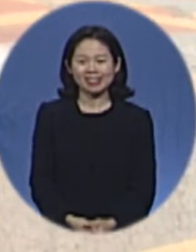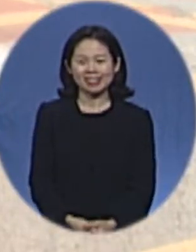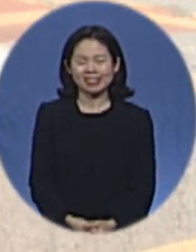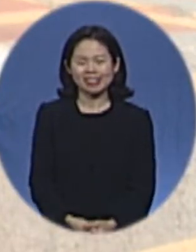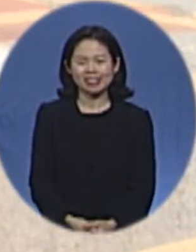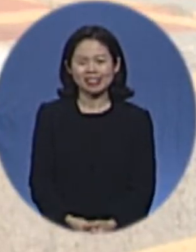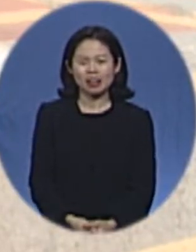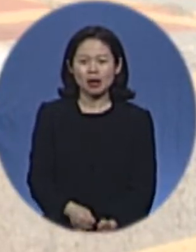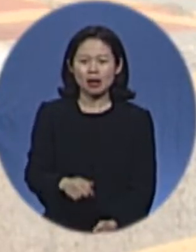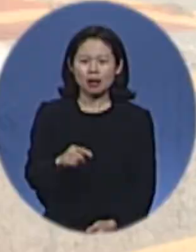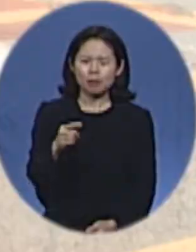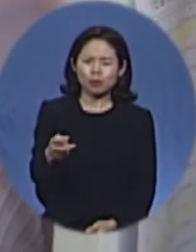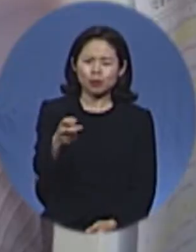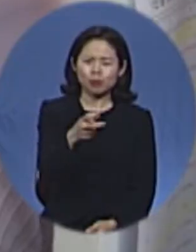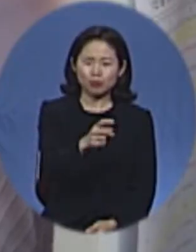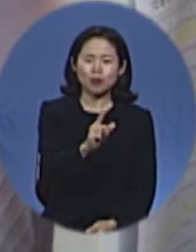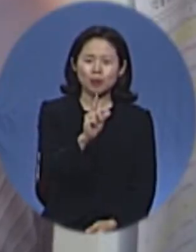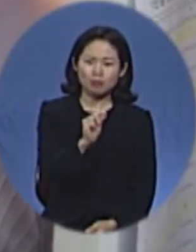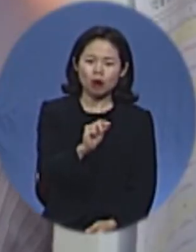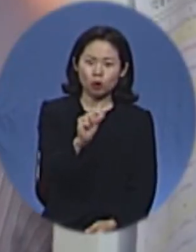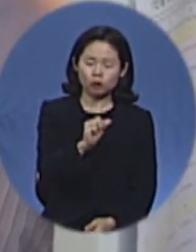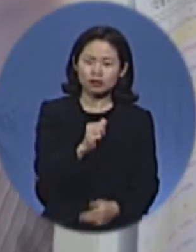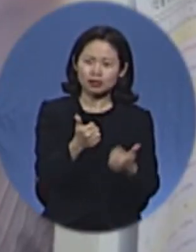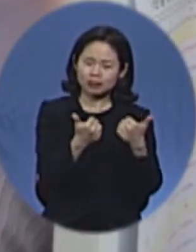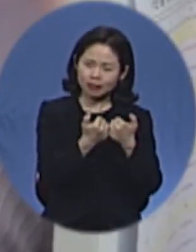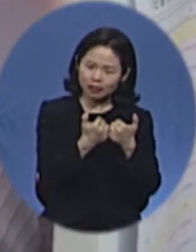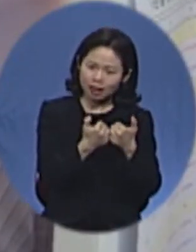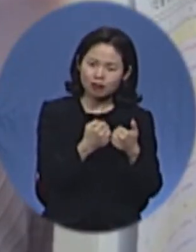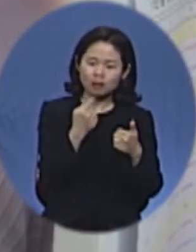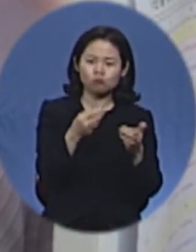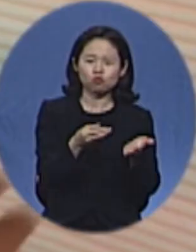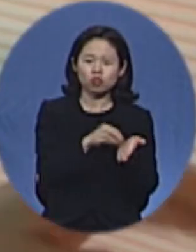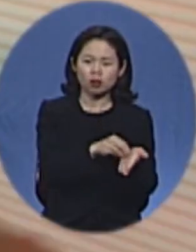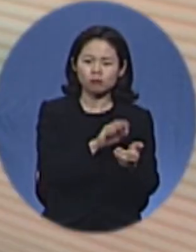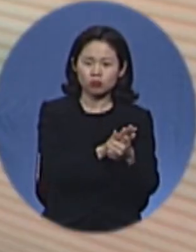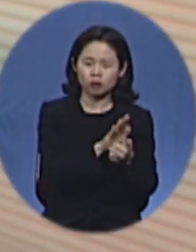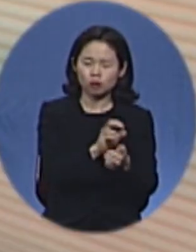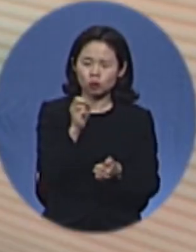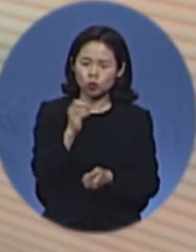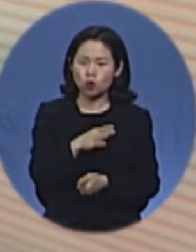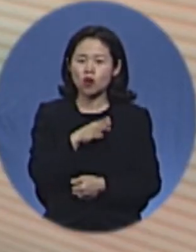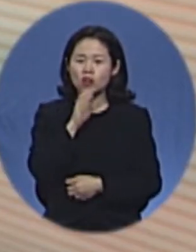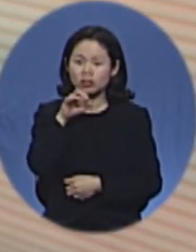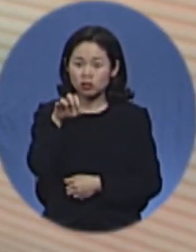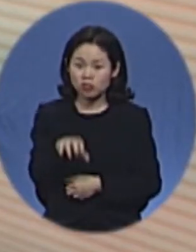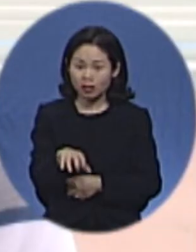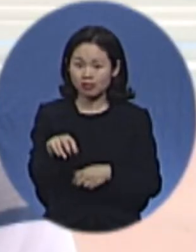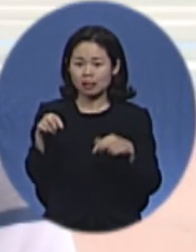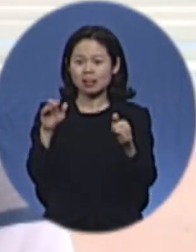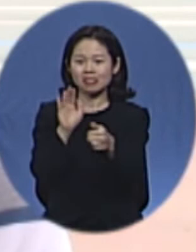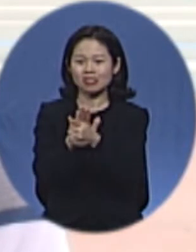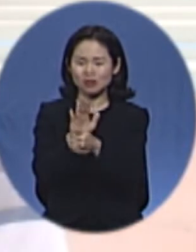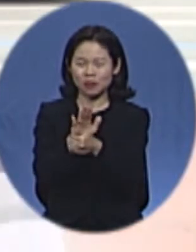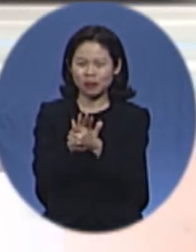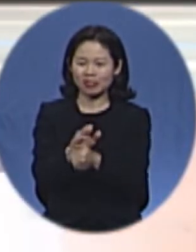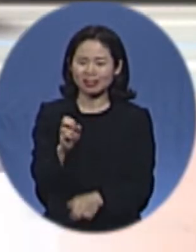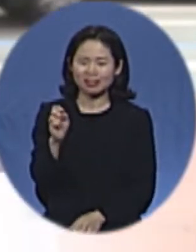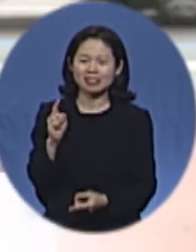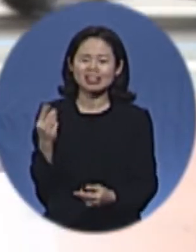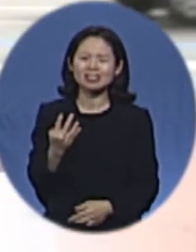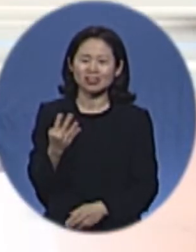또 15,000회가 넘는 상담과 취업 지원, 4,000여 명의 현장 면접을 지원했습니다. 취업